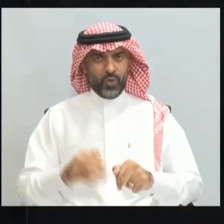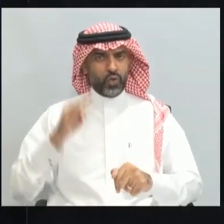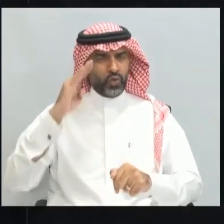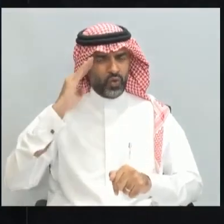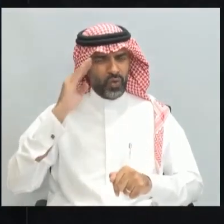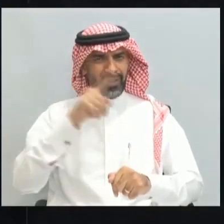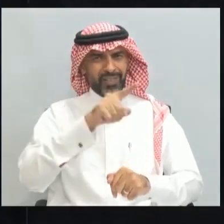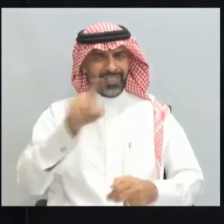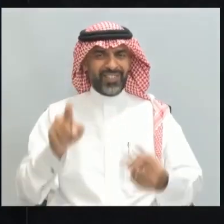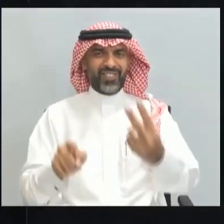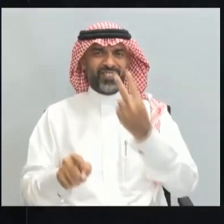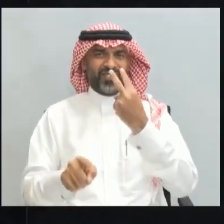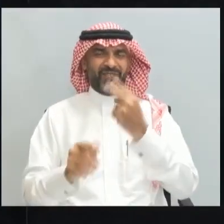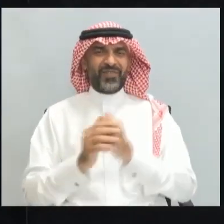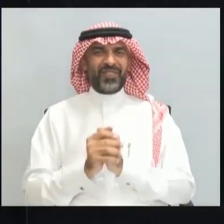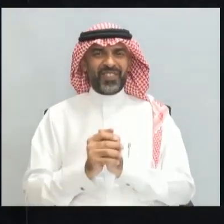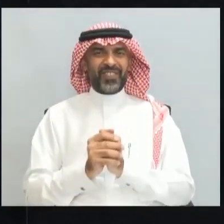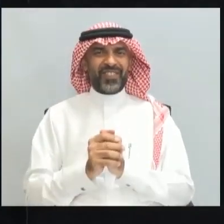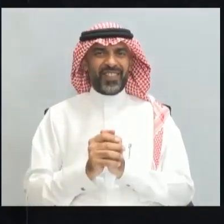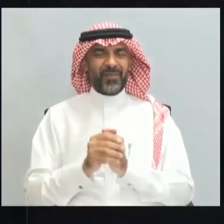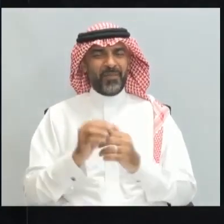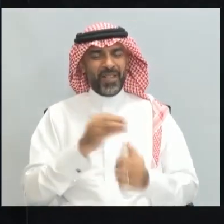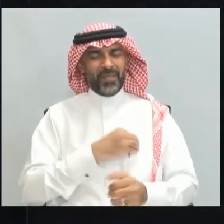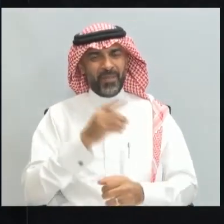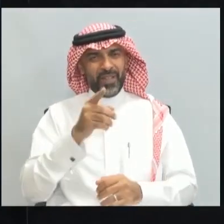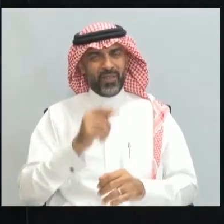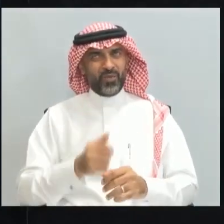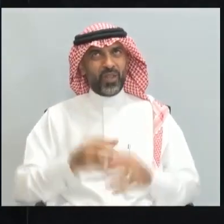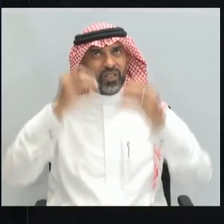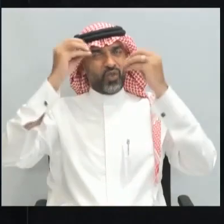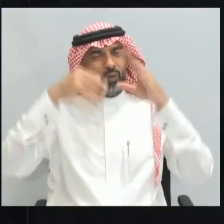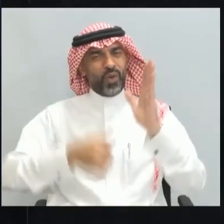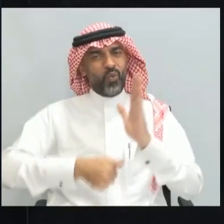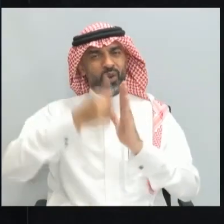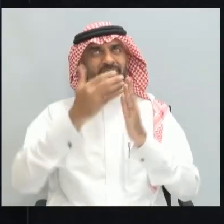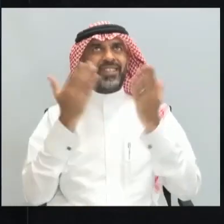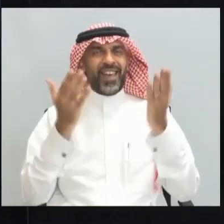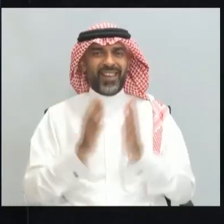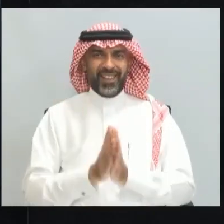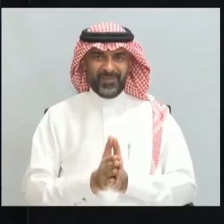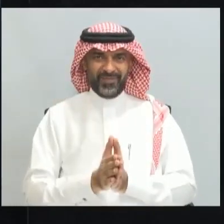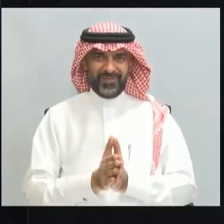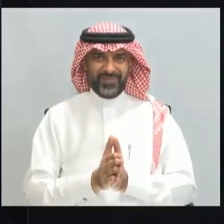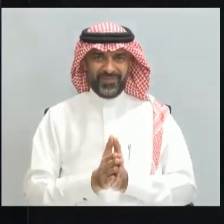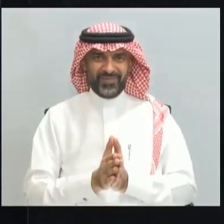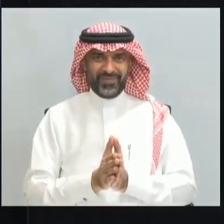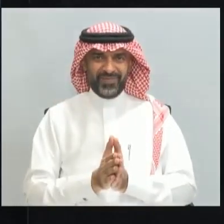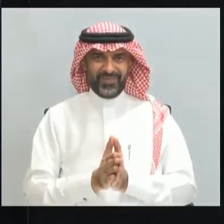شاكرا قدر لكم تفاعلكم مع تمنياتي لكم بالتوفيق والنجاح